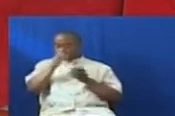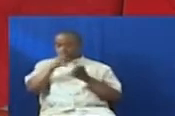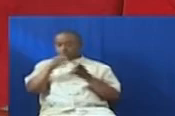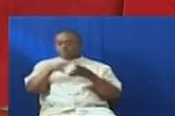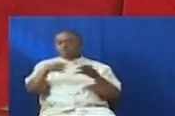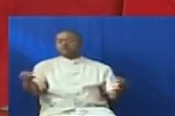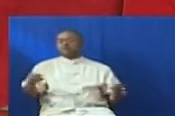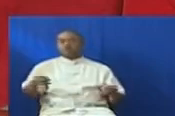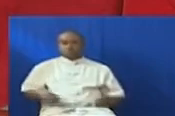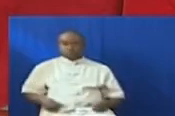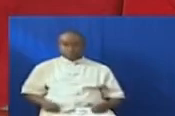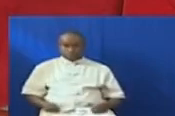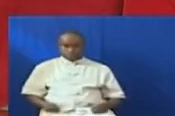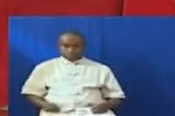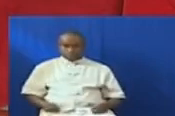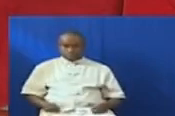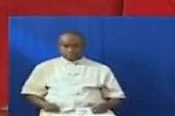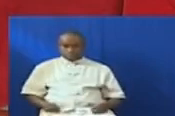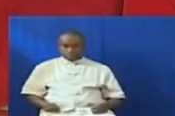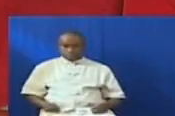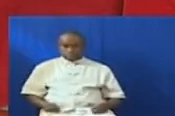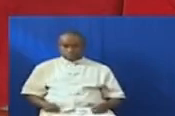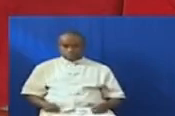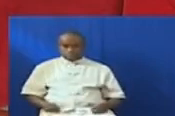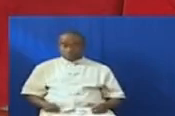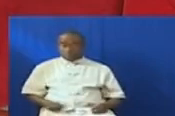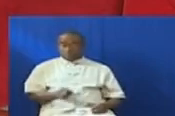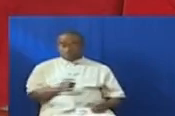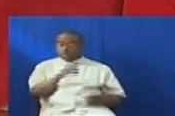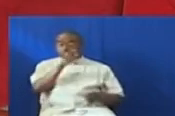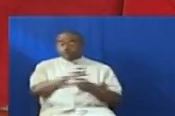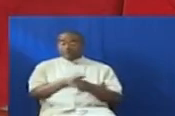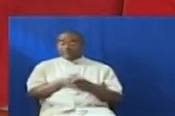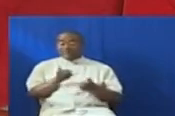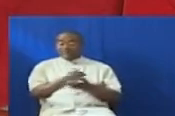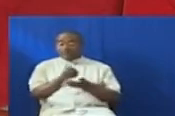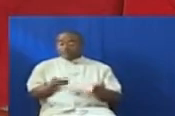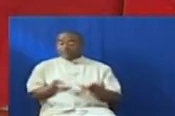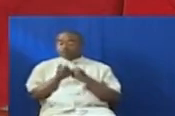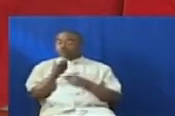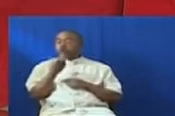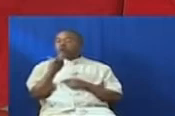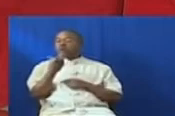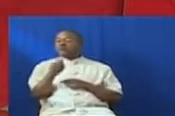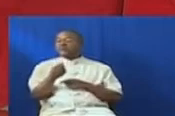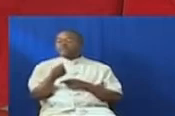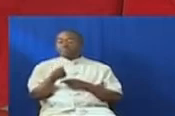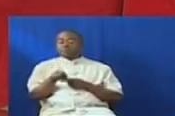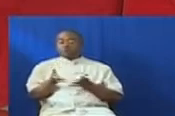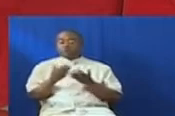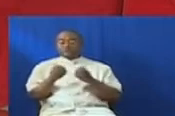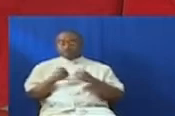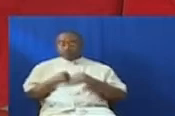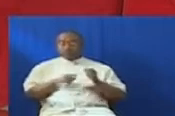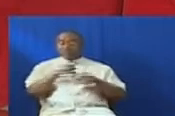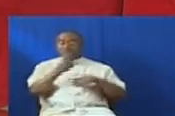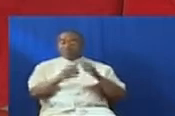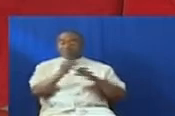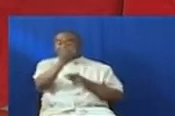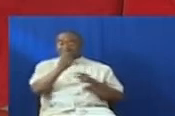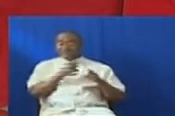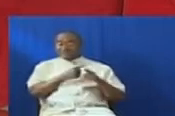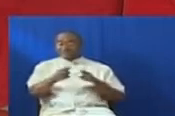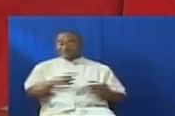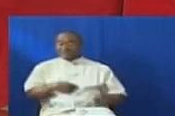Sio wote wenye uwezo wa kifedha wa kuweza kutekeleza mradi kikamilifu na